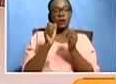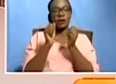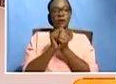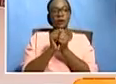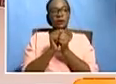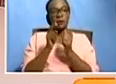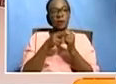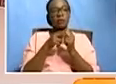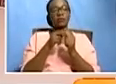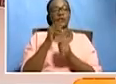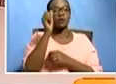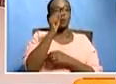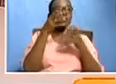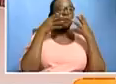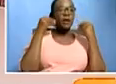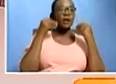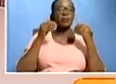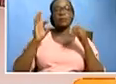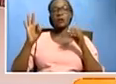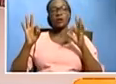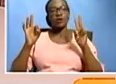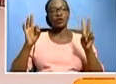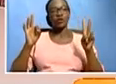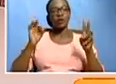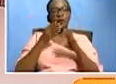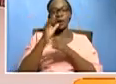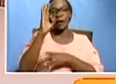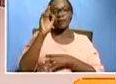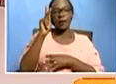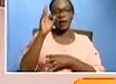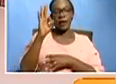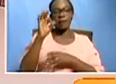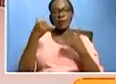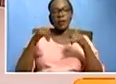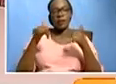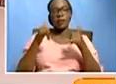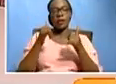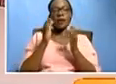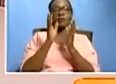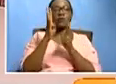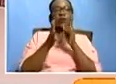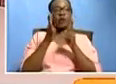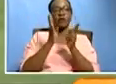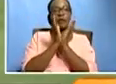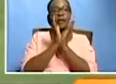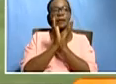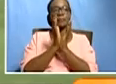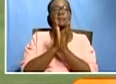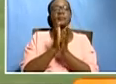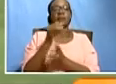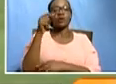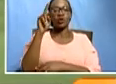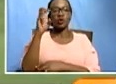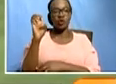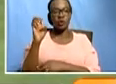kwa 3-2 kwenye fainali ya ngao ya shirikisho la soka nchini FKF iliyochezwa ugani Kasarani. George Bege na Sydney Simale